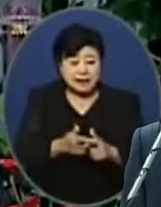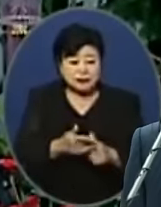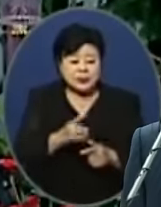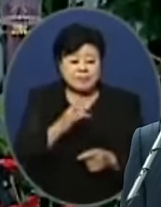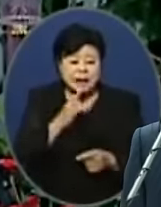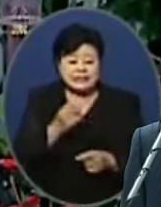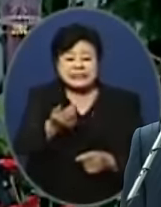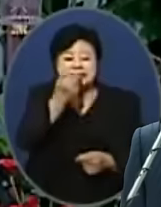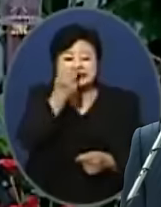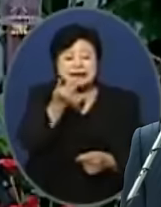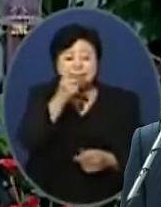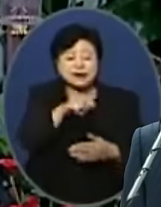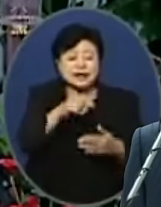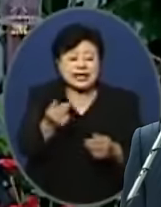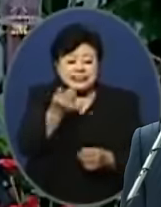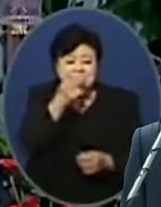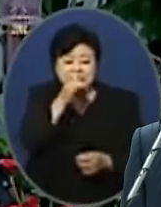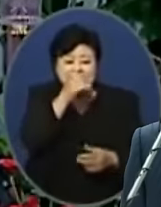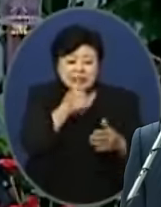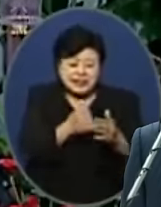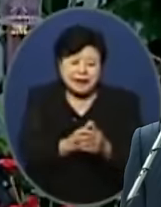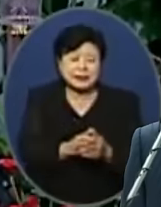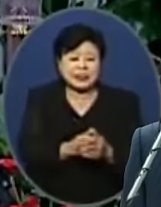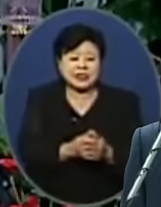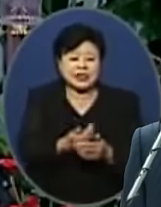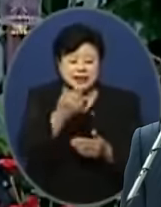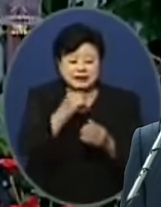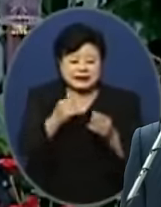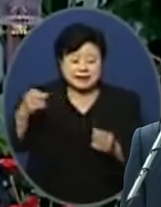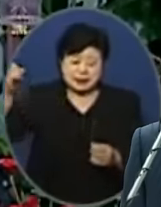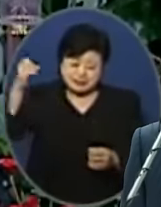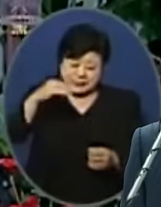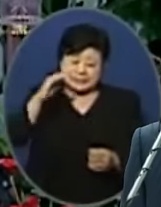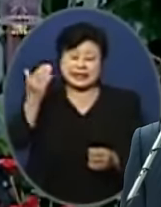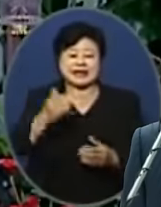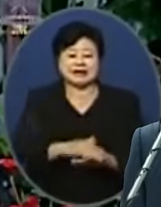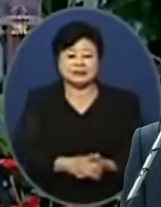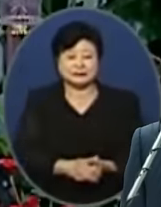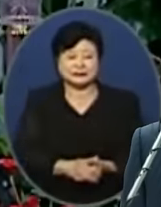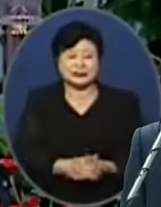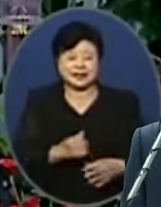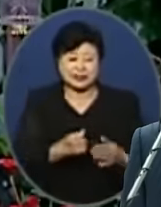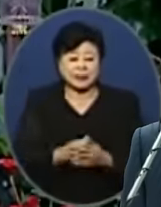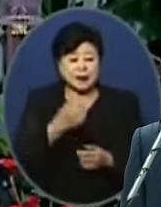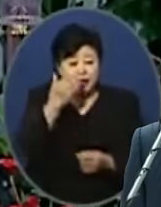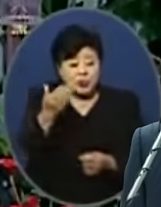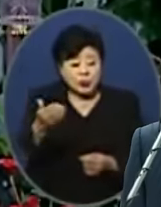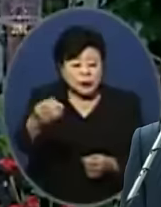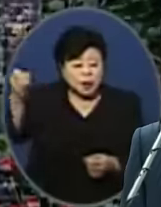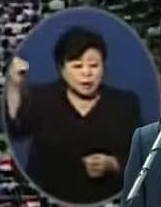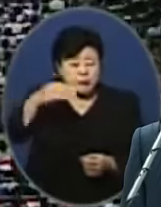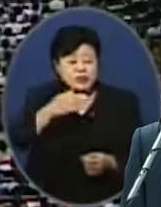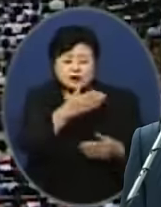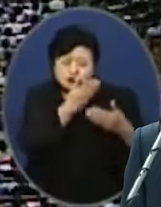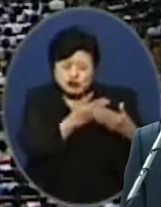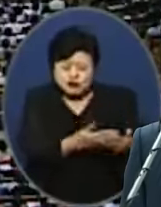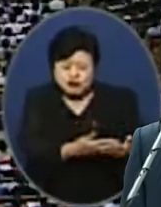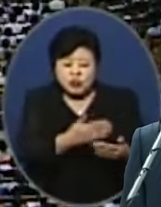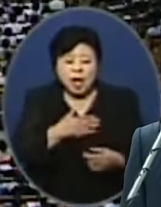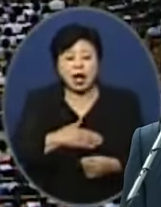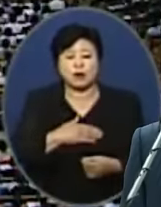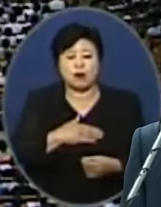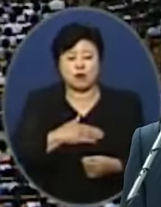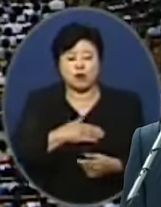예수님만이 우리의 생명인데 그 안에 생명이 있으니 이 생명은 사람의 빛이라고 말한 것입니다. 그러므로 여러분 우리는 빛이 얼마나 중요한 것을